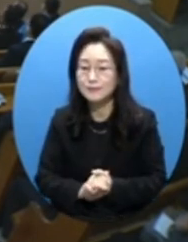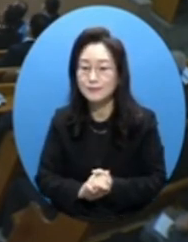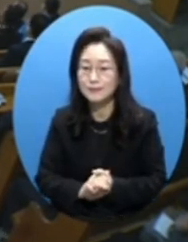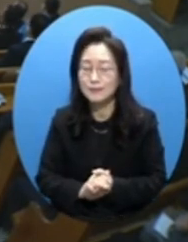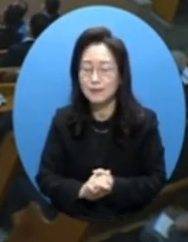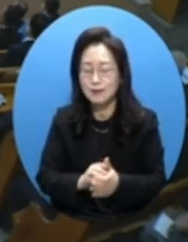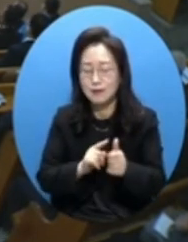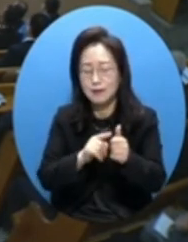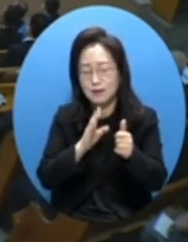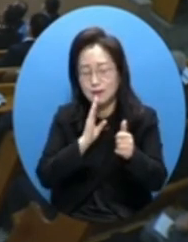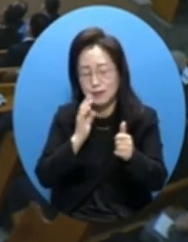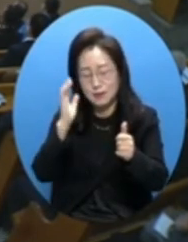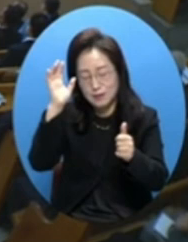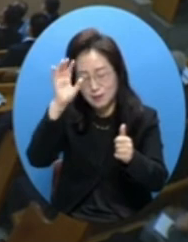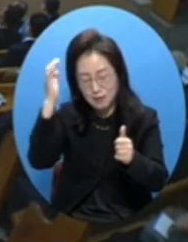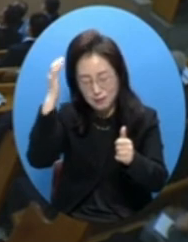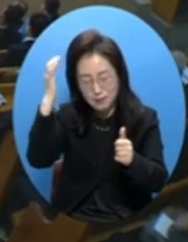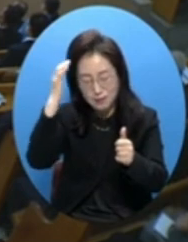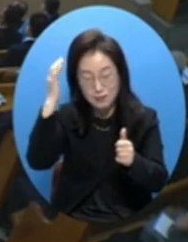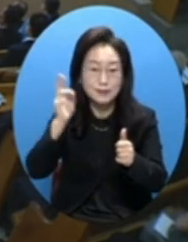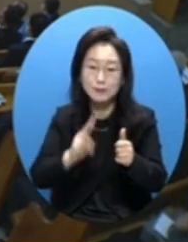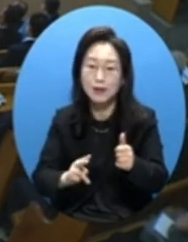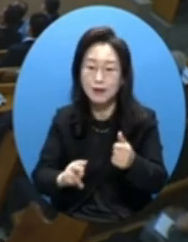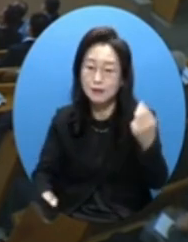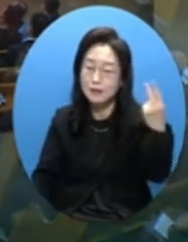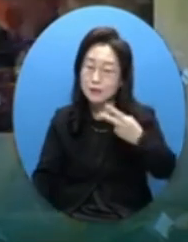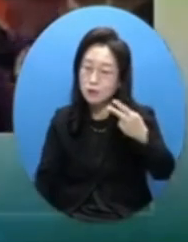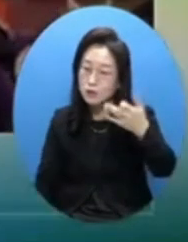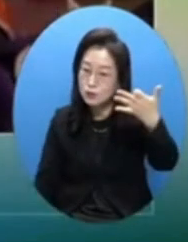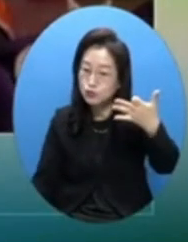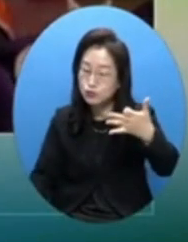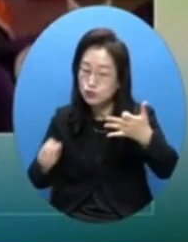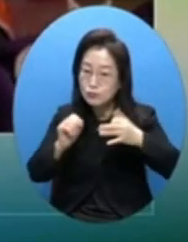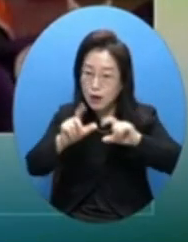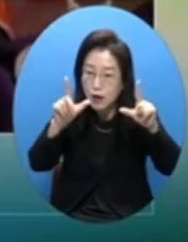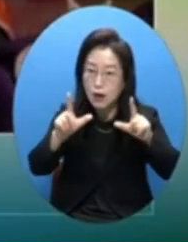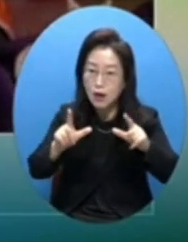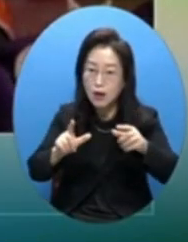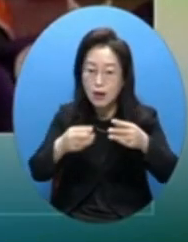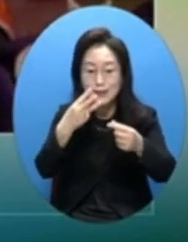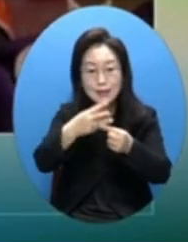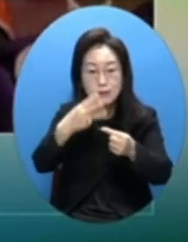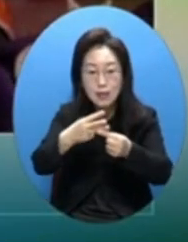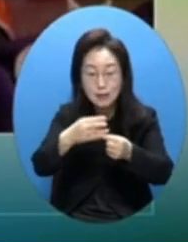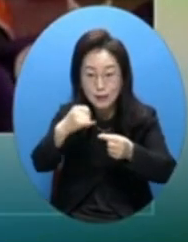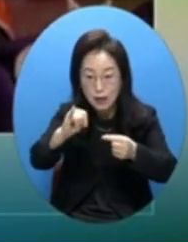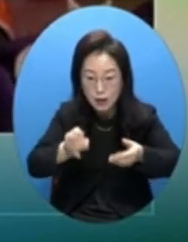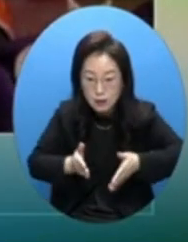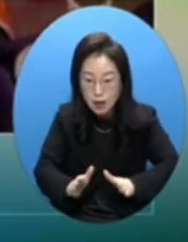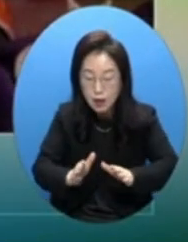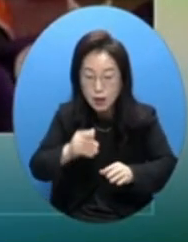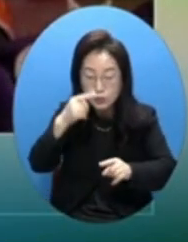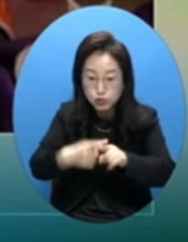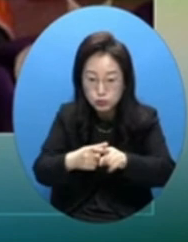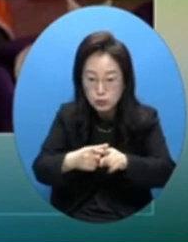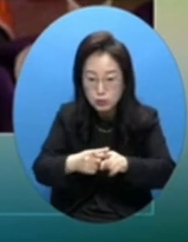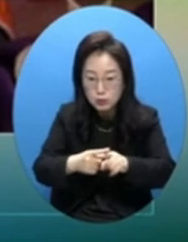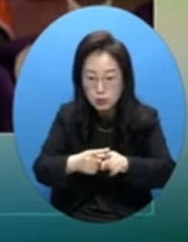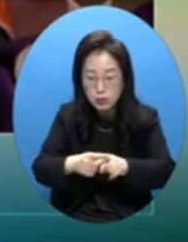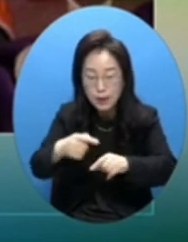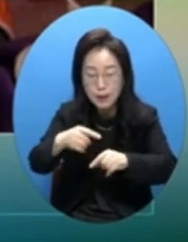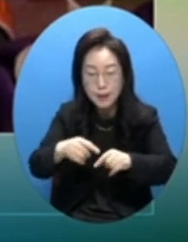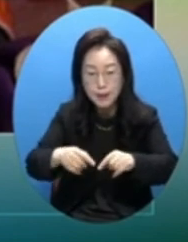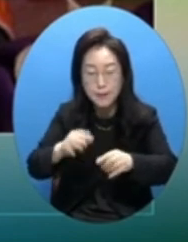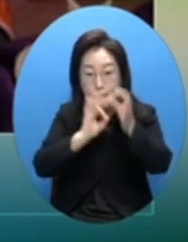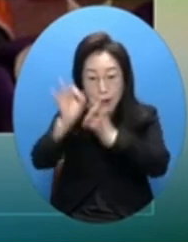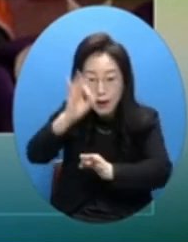말할 수 없는 연단의 과정을 지나가는데 2019년 셋째 달 인느레리 출산하는 중에 의료사고가 났습니다. 의료진이 탯줄을